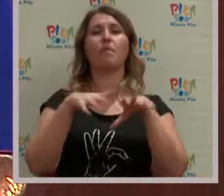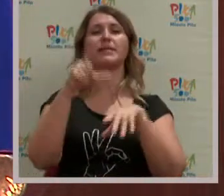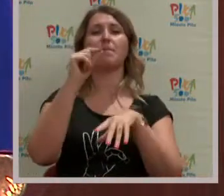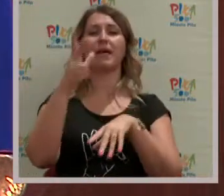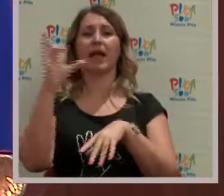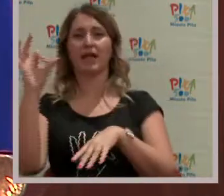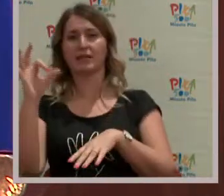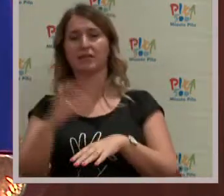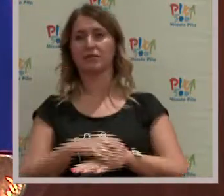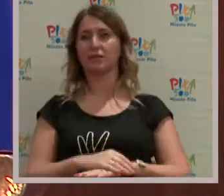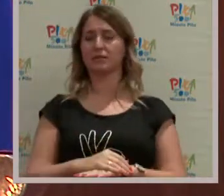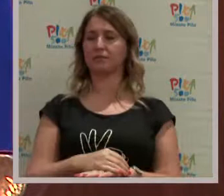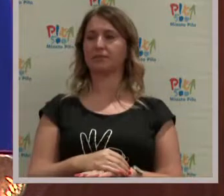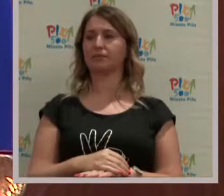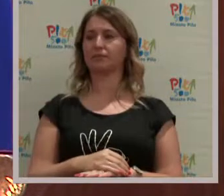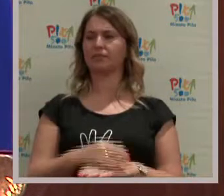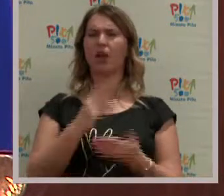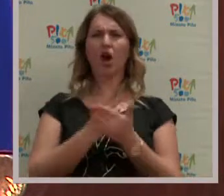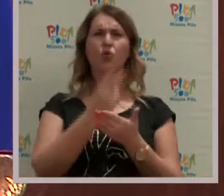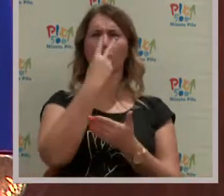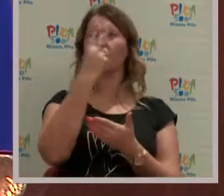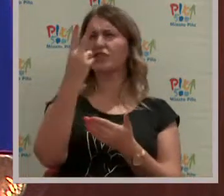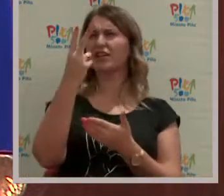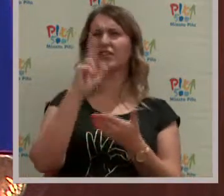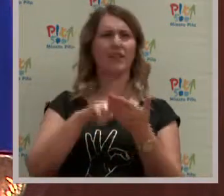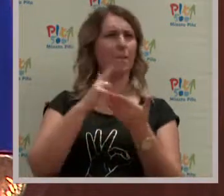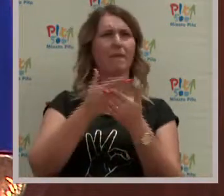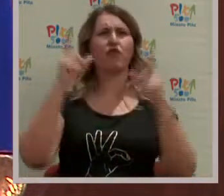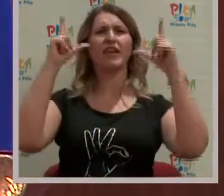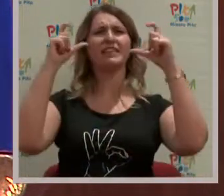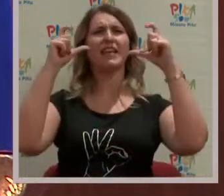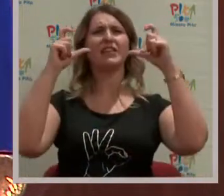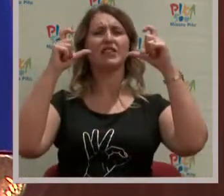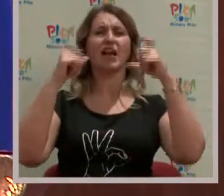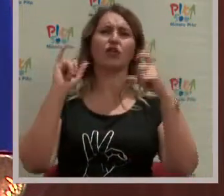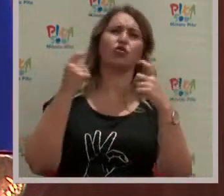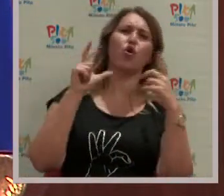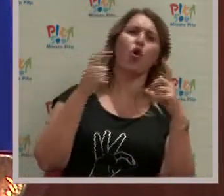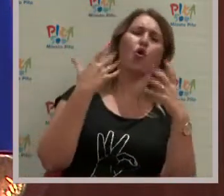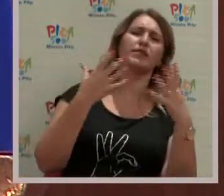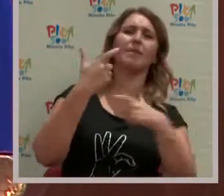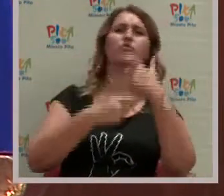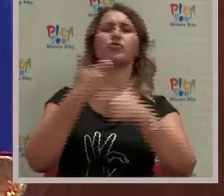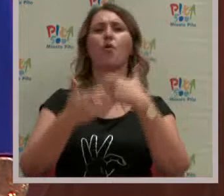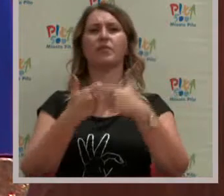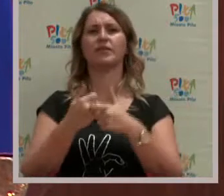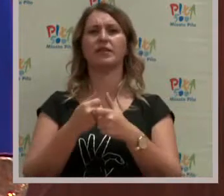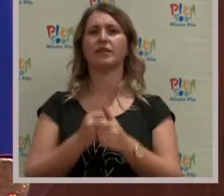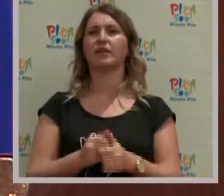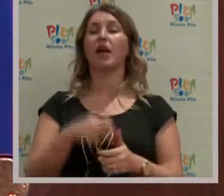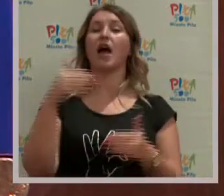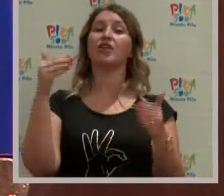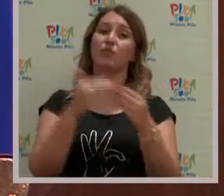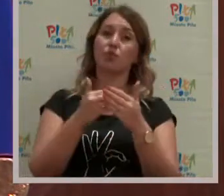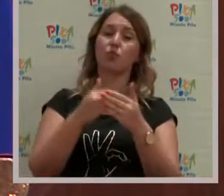już też widzieliście takie wstępne koncepcje, wizualizacje. Lada moment ruszymy z postępowaniami przetargowymi i